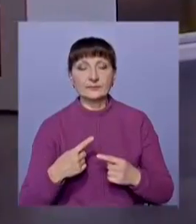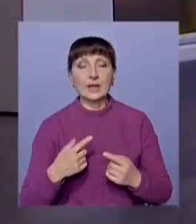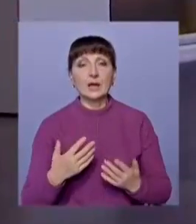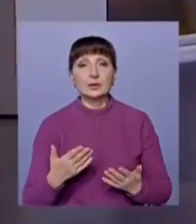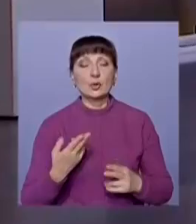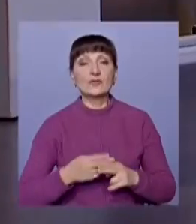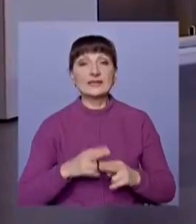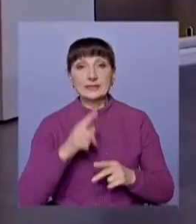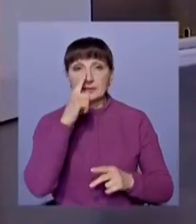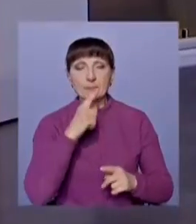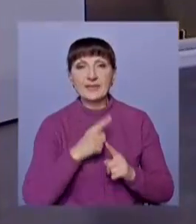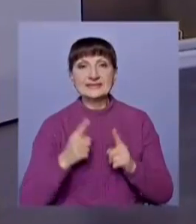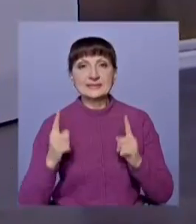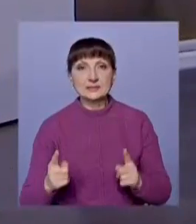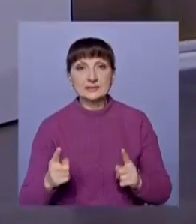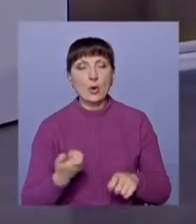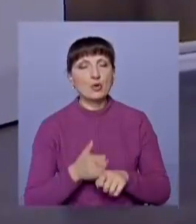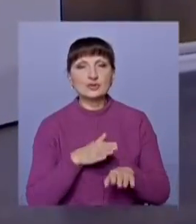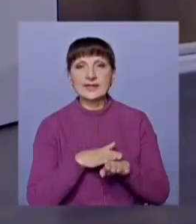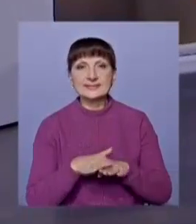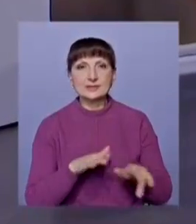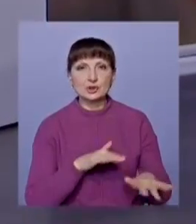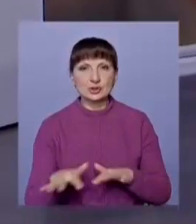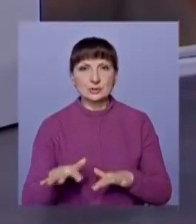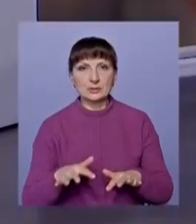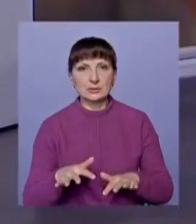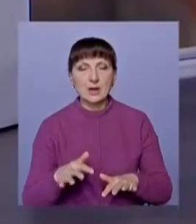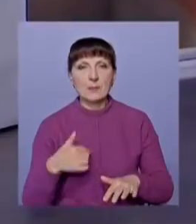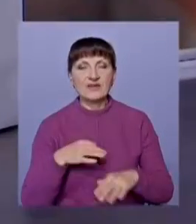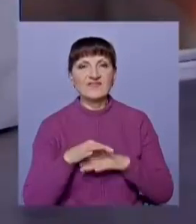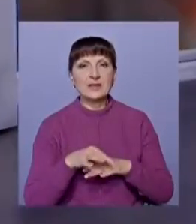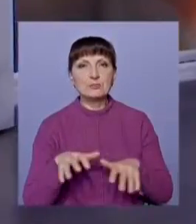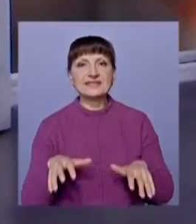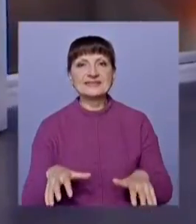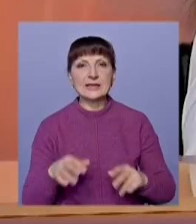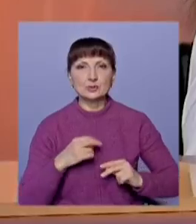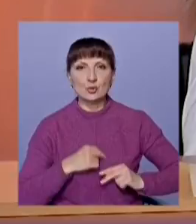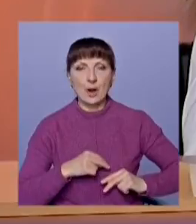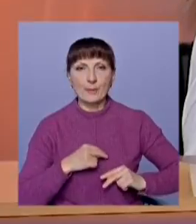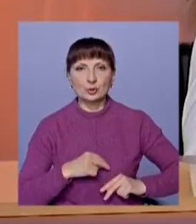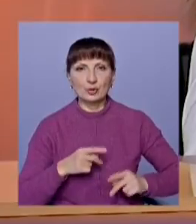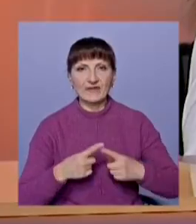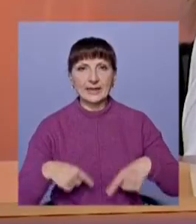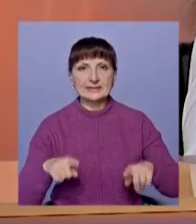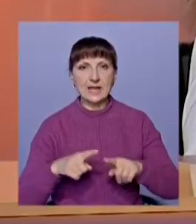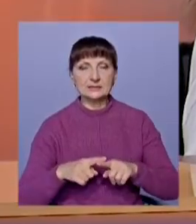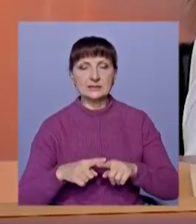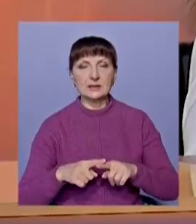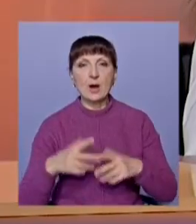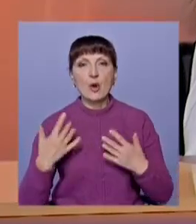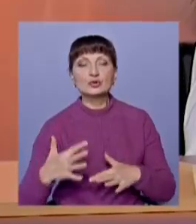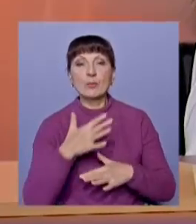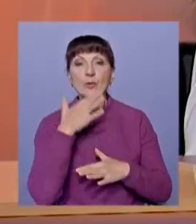этот самый месяц, да, наиболее насыщенный, когда мы эту самую представительскую работу вели, да, он уже, в принципе,